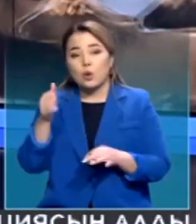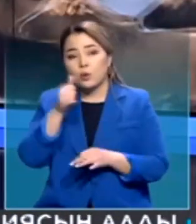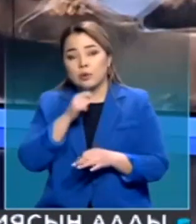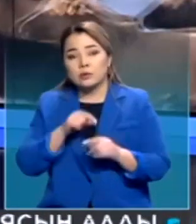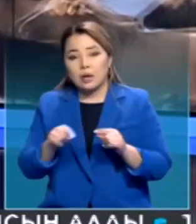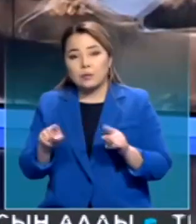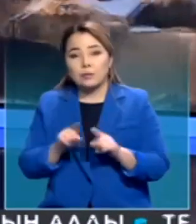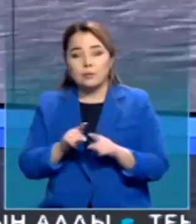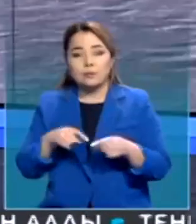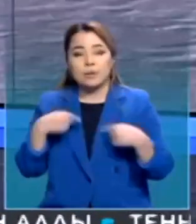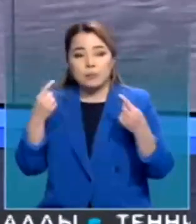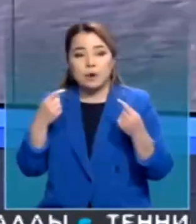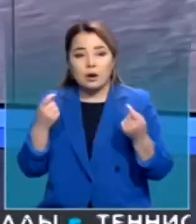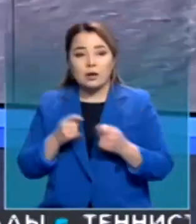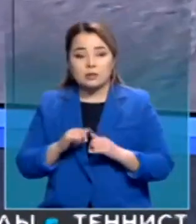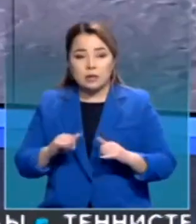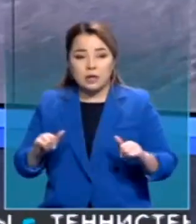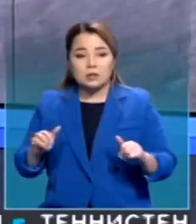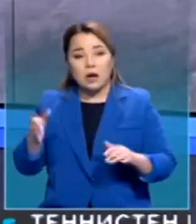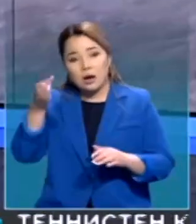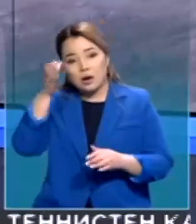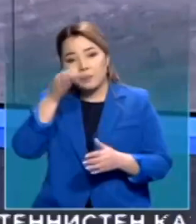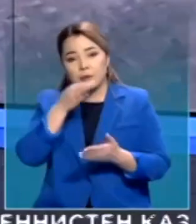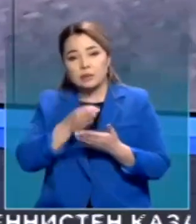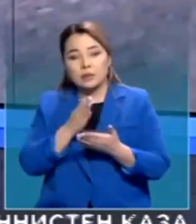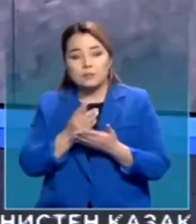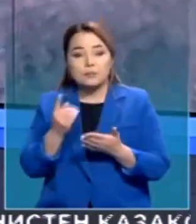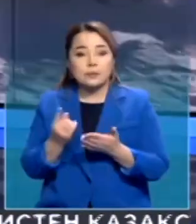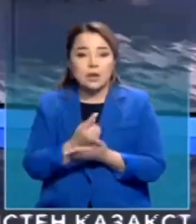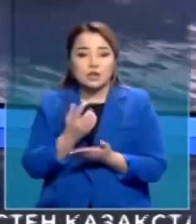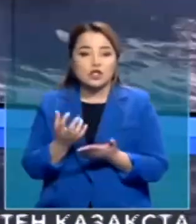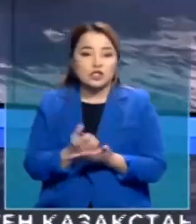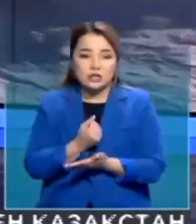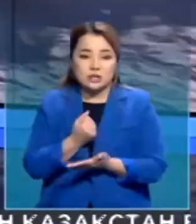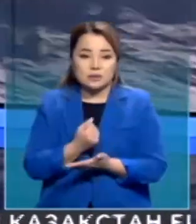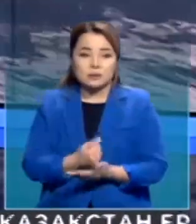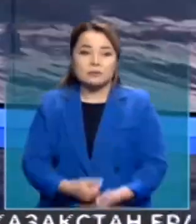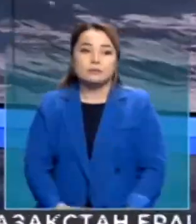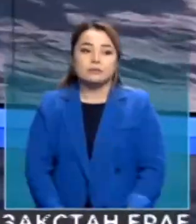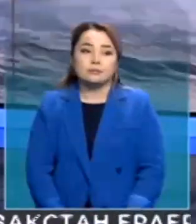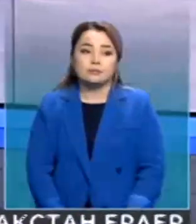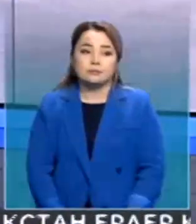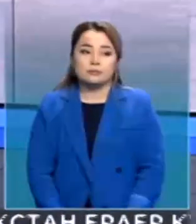жылдарындағы мал асылдандыру саласындағы ғалымдардың алғашқы жетістігі.